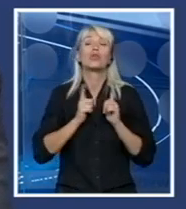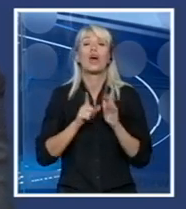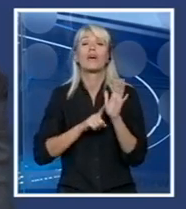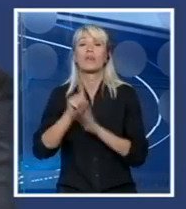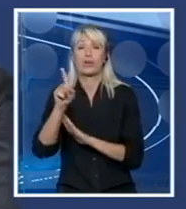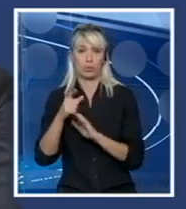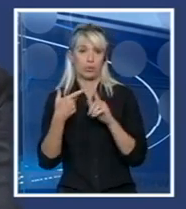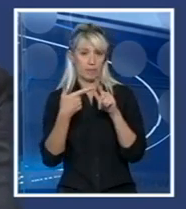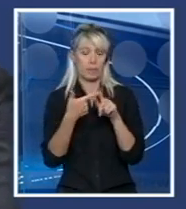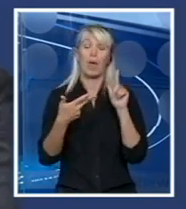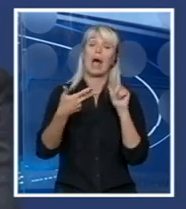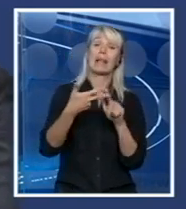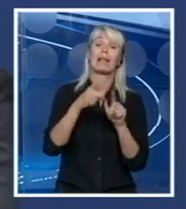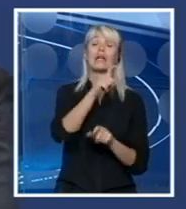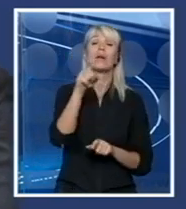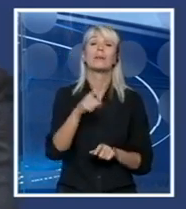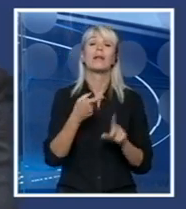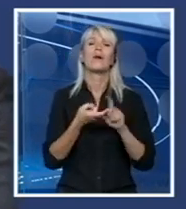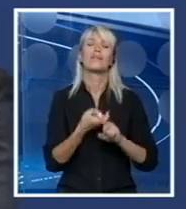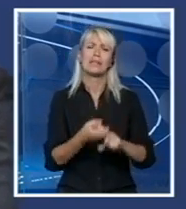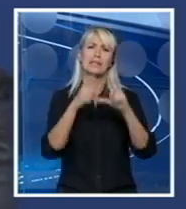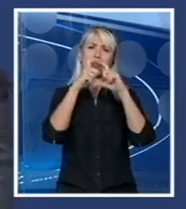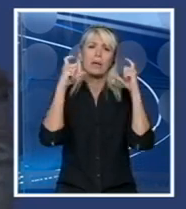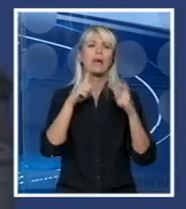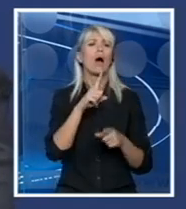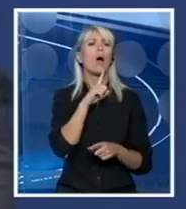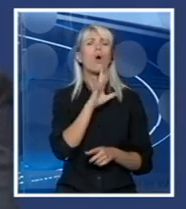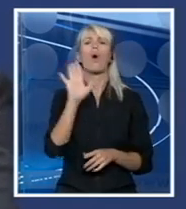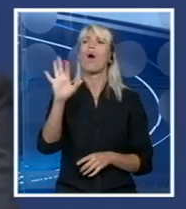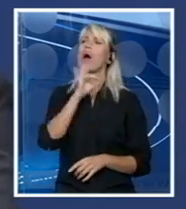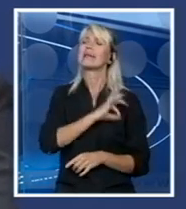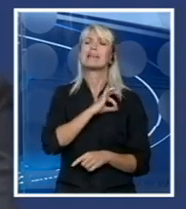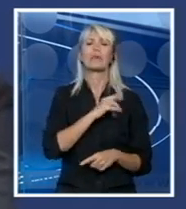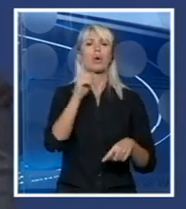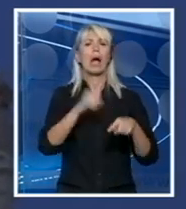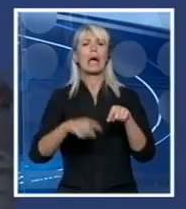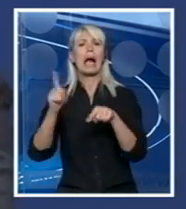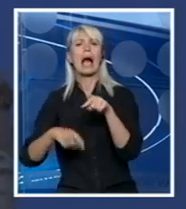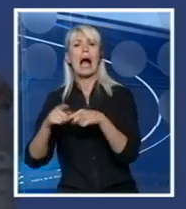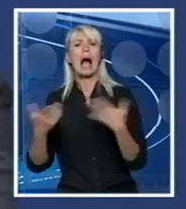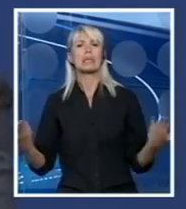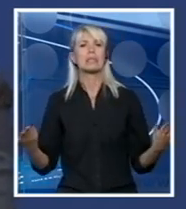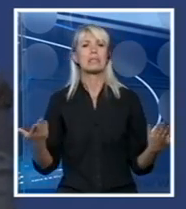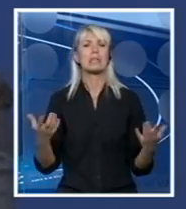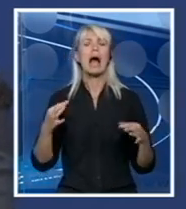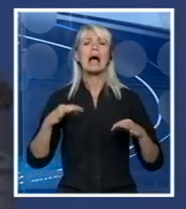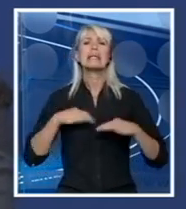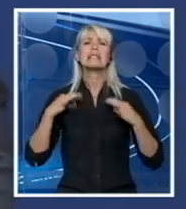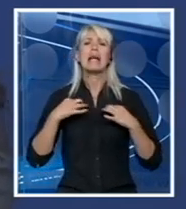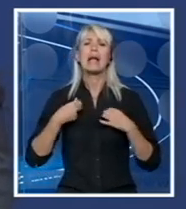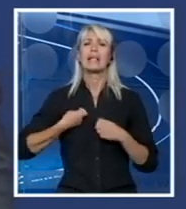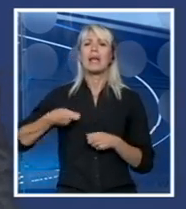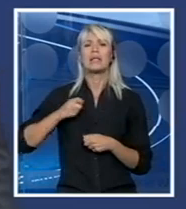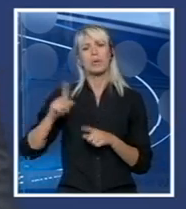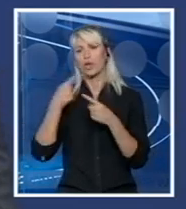nošenje maski. Ko je zadužen da kažnjava za nenošenje maski, pošto sanitarna inspekcija kaže da može da kažnjava isključivo